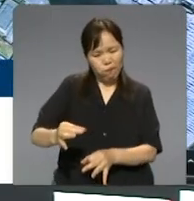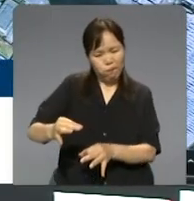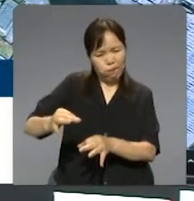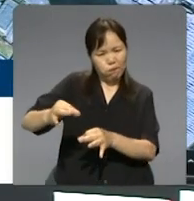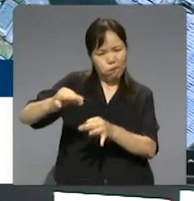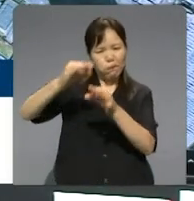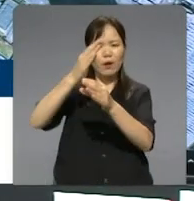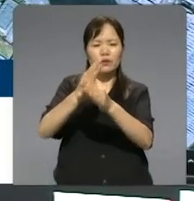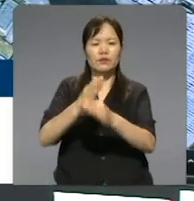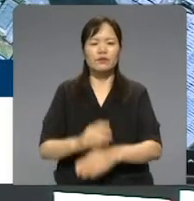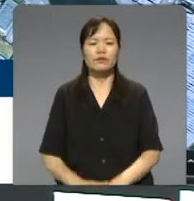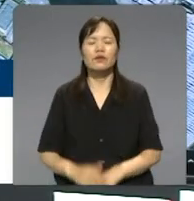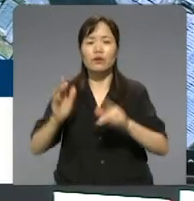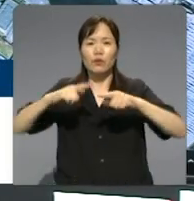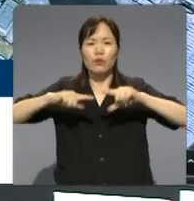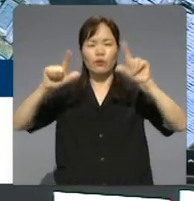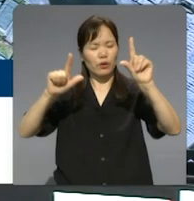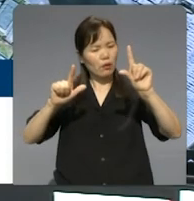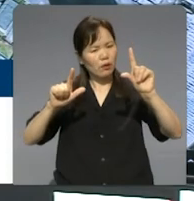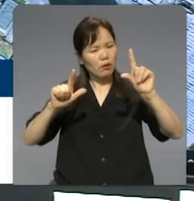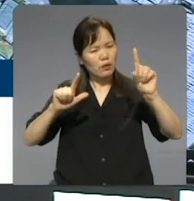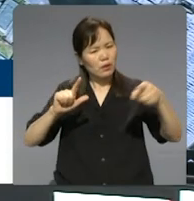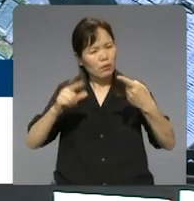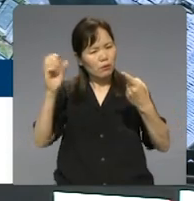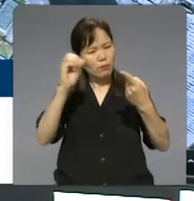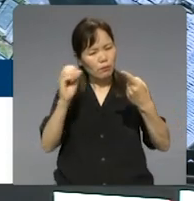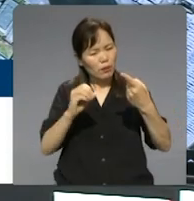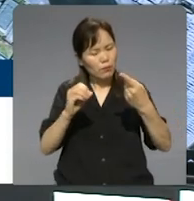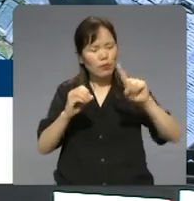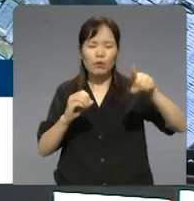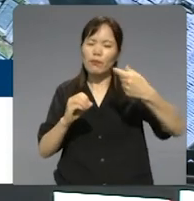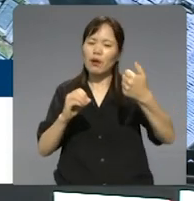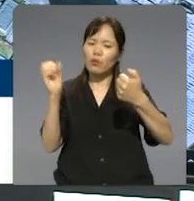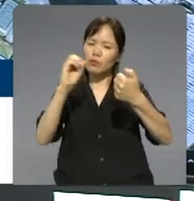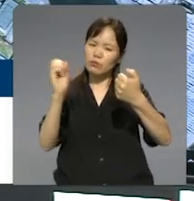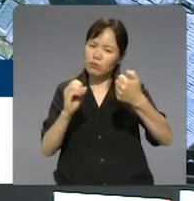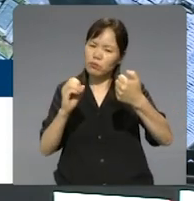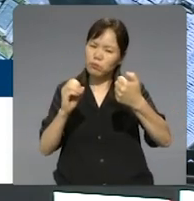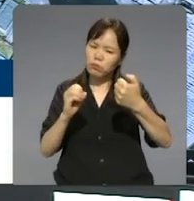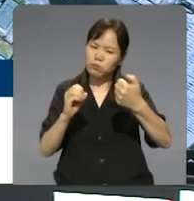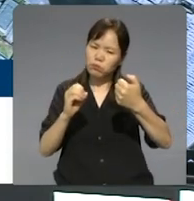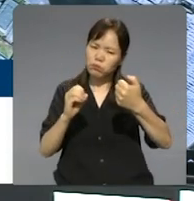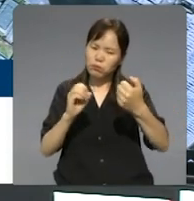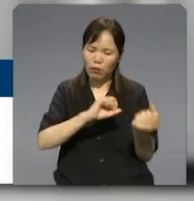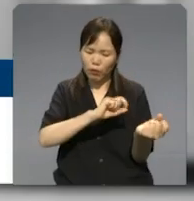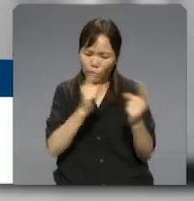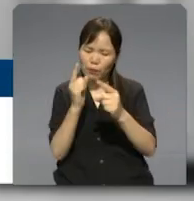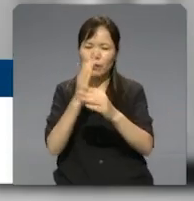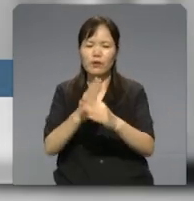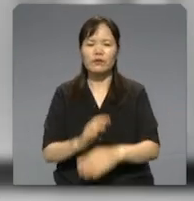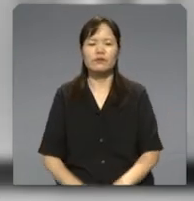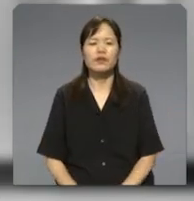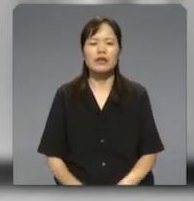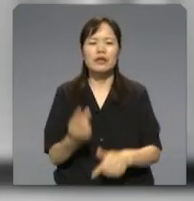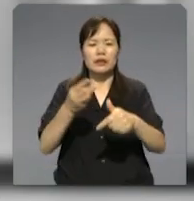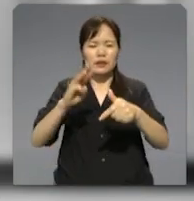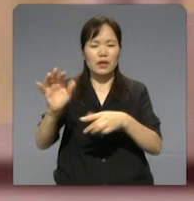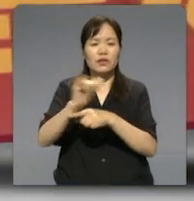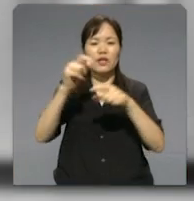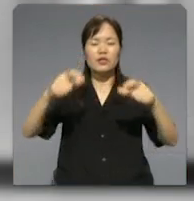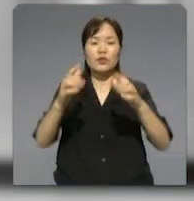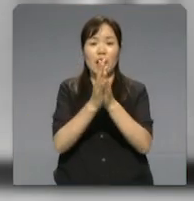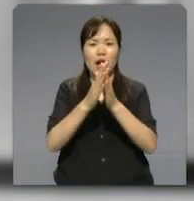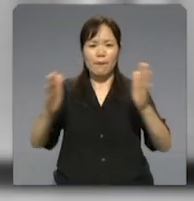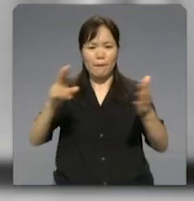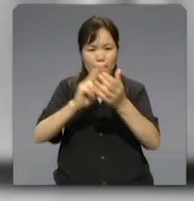양상이 들어갔는데요. 올해 정도 보면은 거의 100%, 150%까지 지금 거래량이 회복하고 있습니다. 인천 연수구 아파트